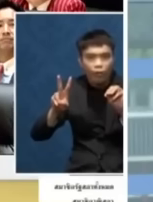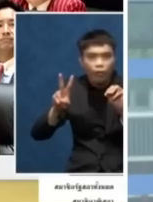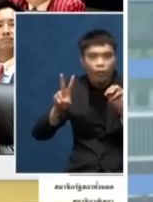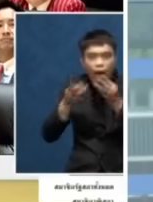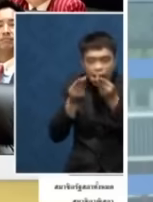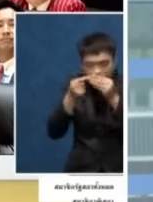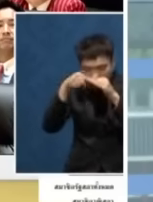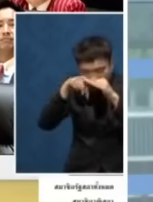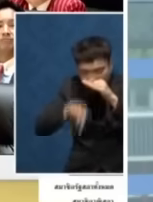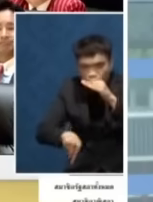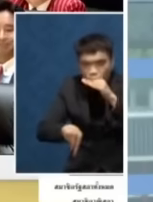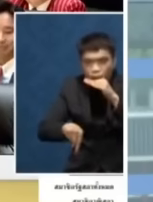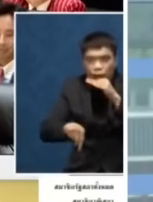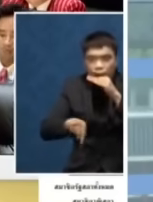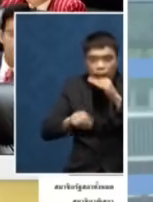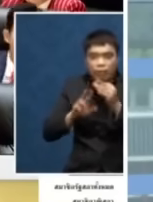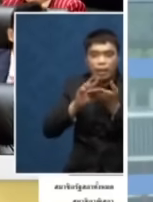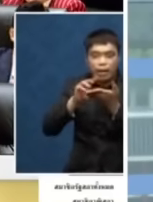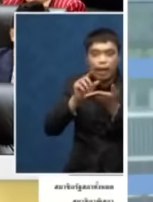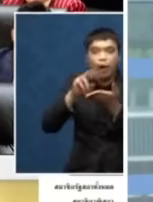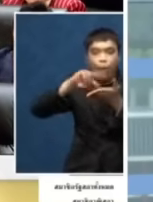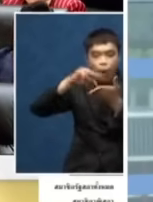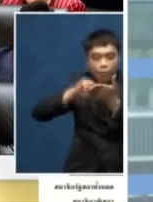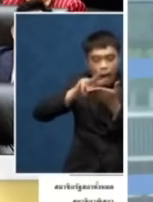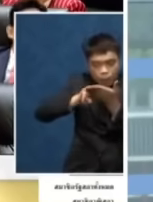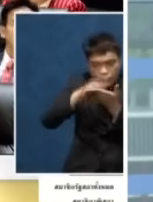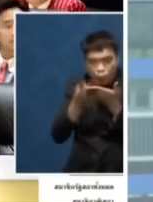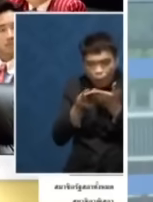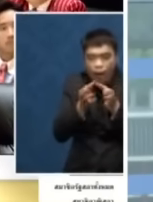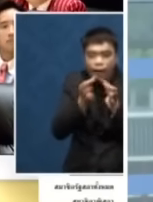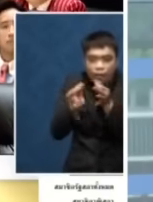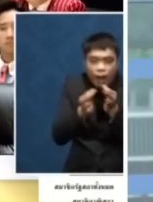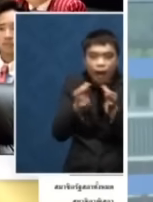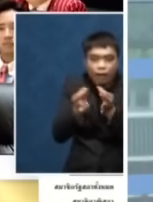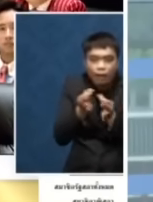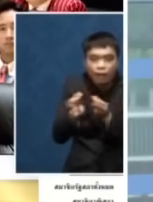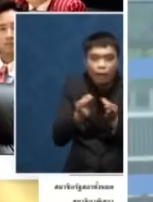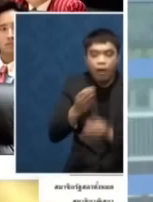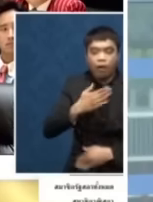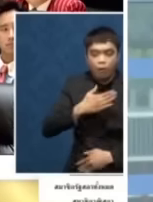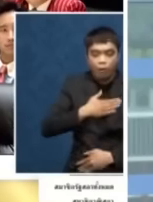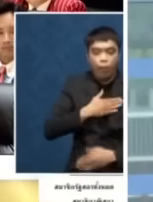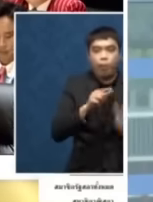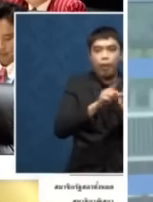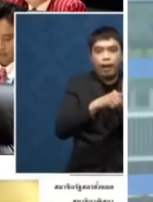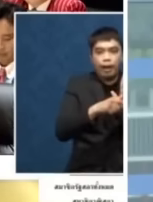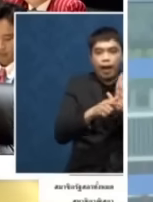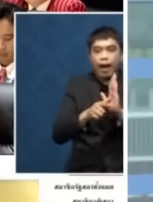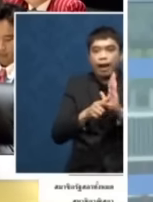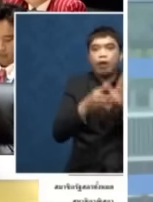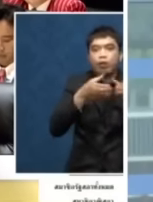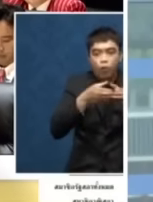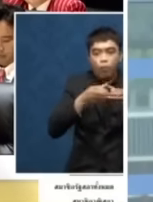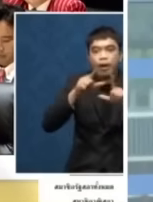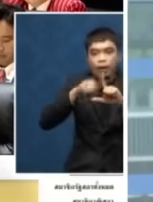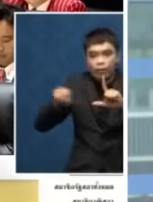ครับแล้วก็เมื่อกี้พูดถึงเรื่องของยาเสพติดก็เป็นการใช้สิทธิ์นะครับคือจากการอภิปรายของสมาชิกตอนนี้อย่างที่บอกไป2สภานะครับ500บ